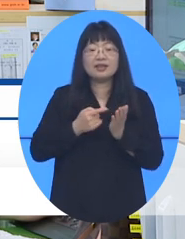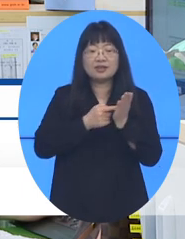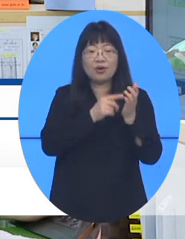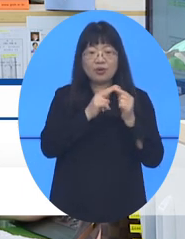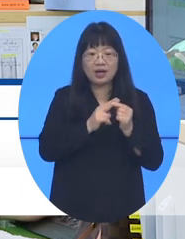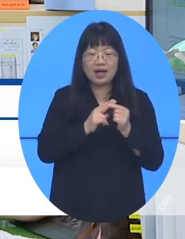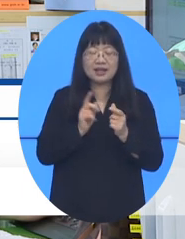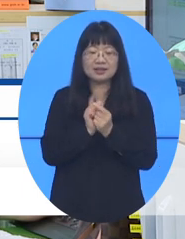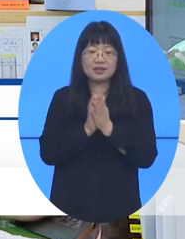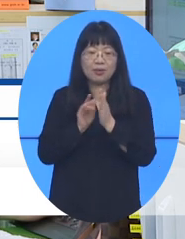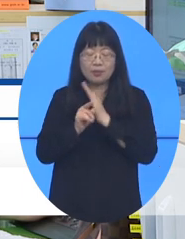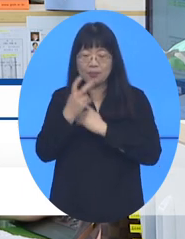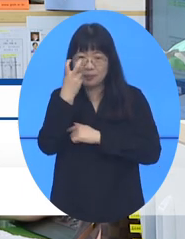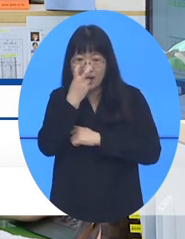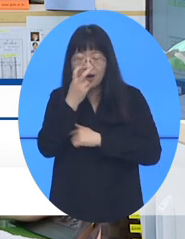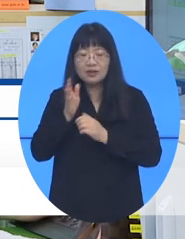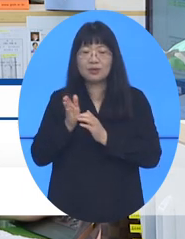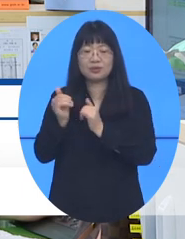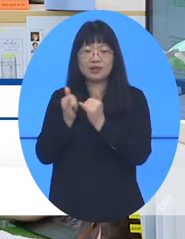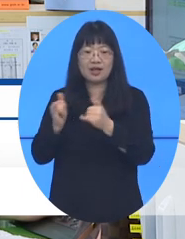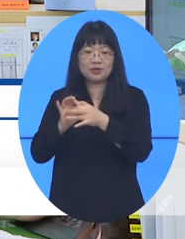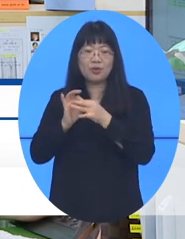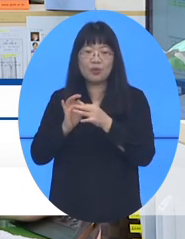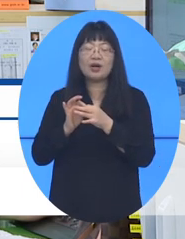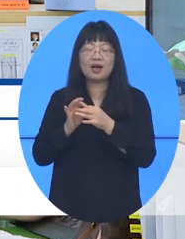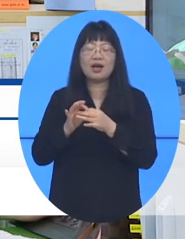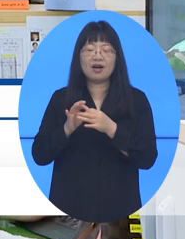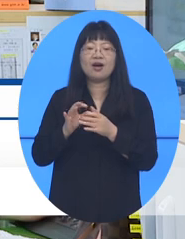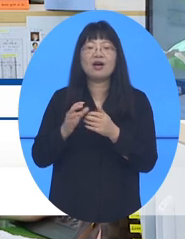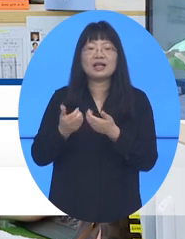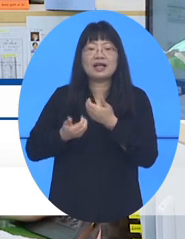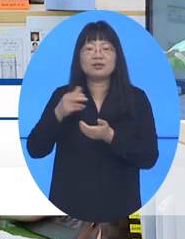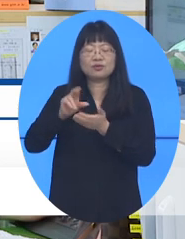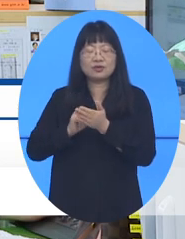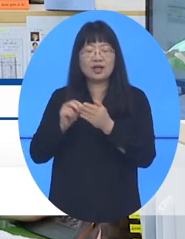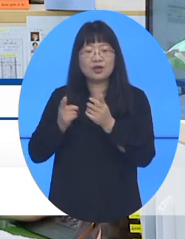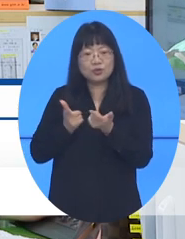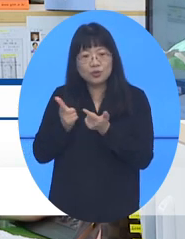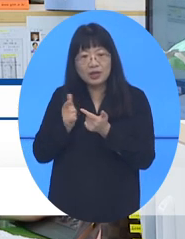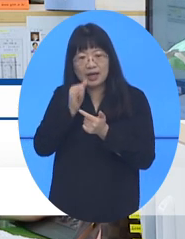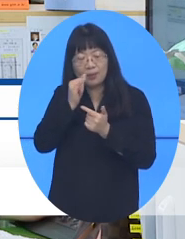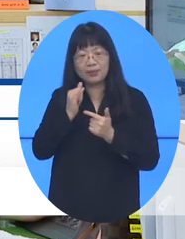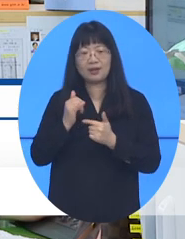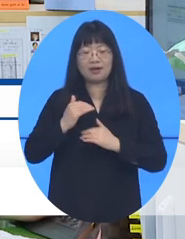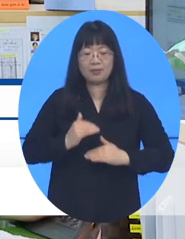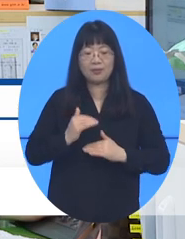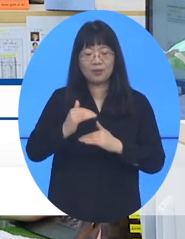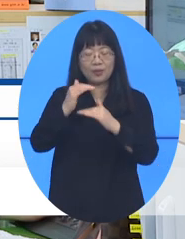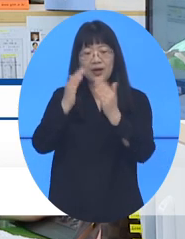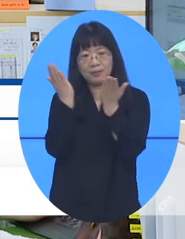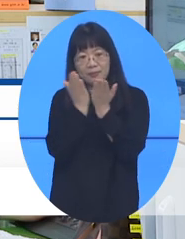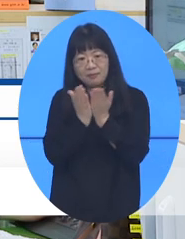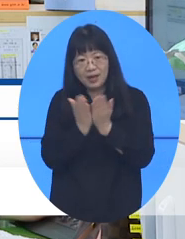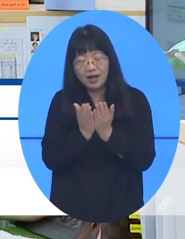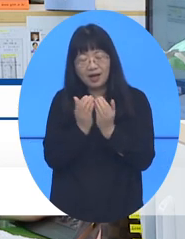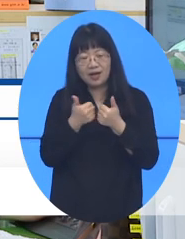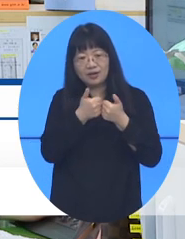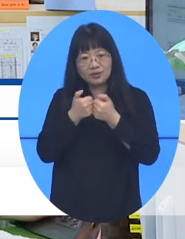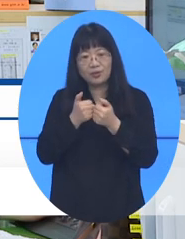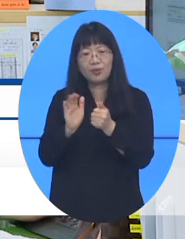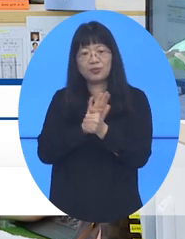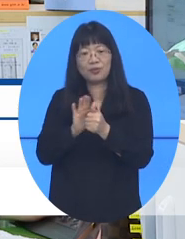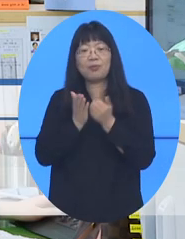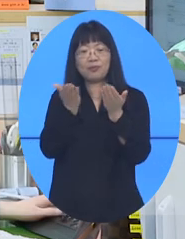조사, 법률 전문가를 통한 쟁점 협의 조정에 대한 조언까지 진행 단계별로 맞춤형